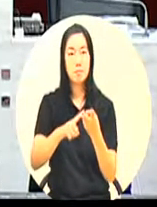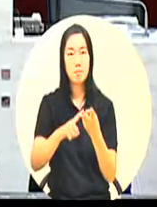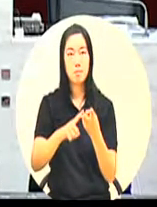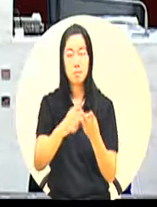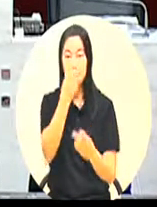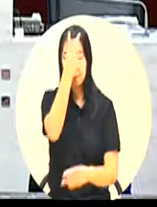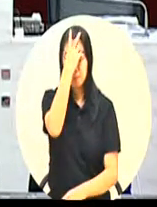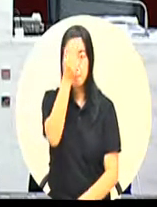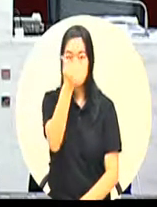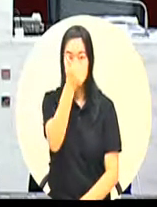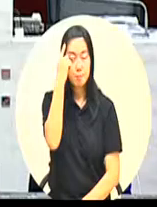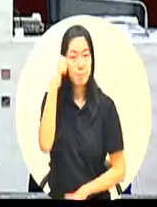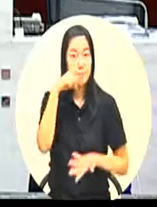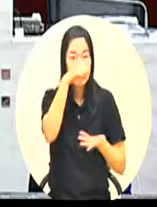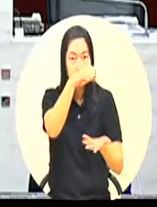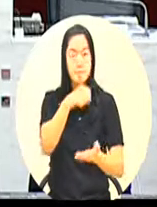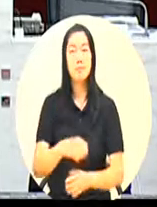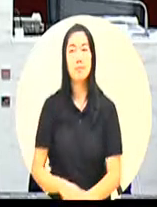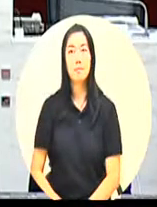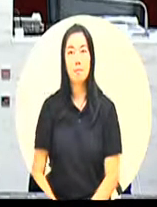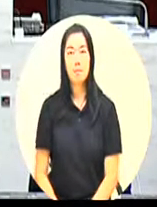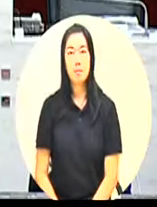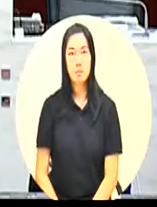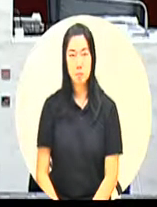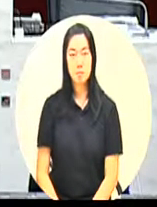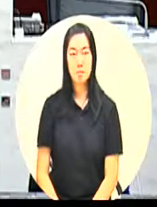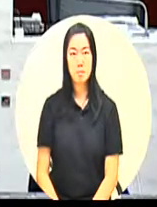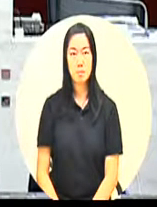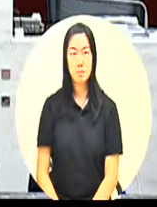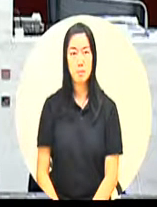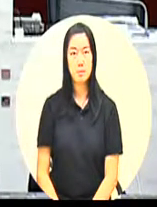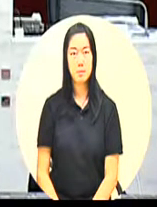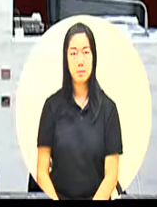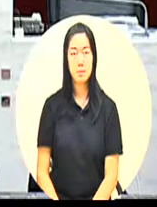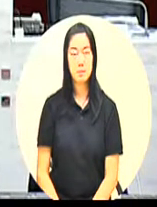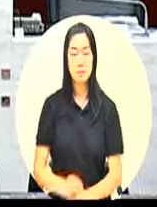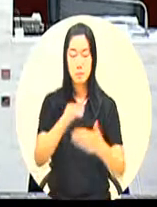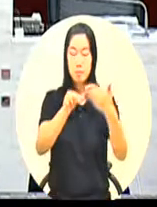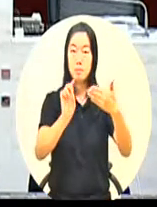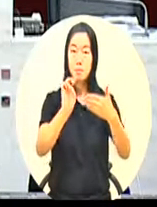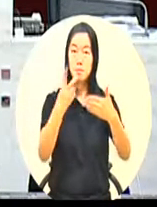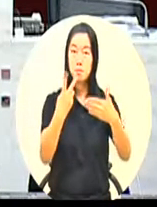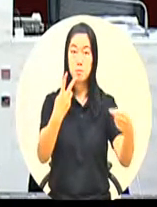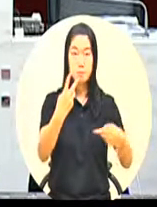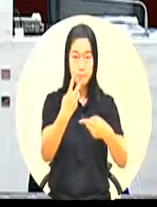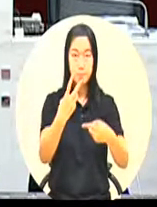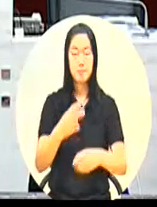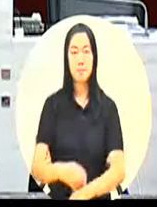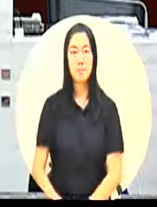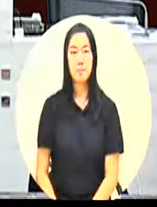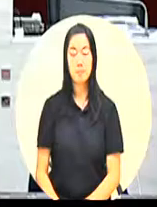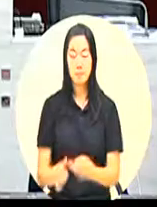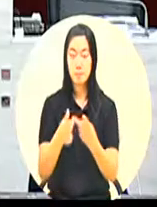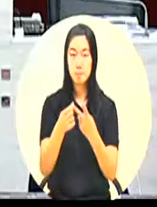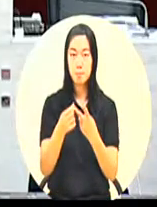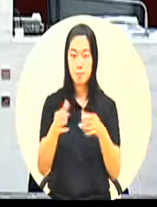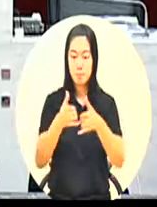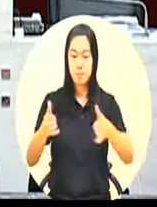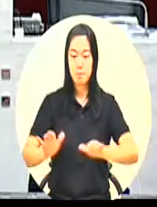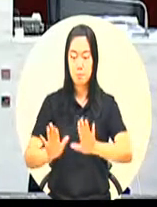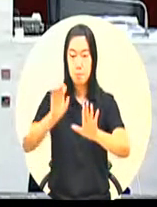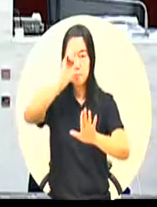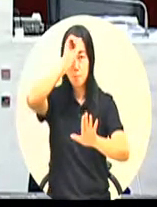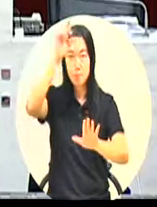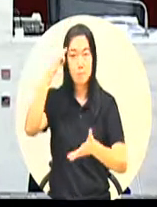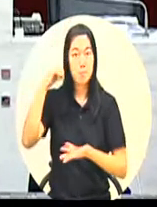曾俊杰议员，是不是？黄少廷议员跟曾俊杰议员提出的十二条之一的版本，还有一个是民进党团